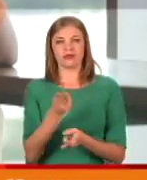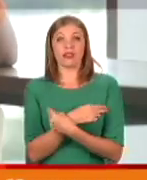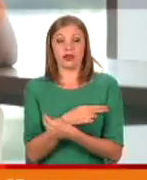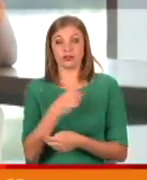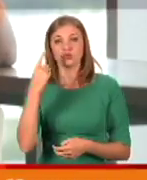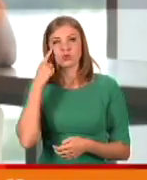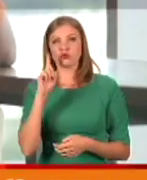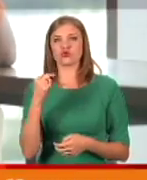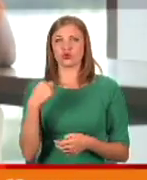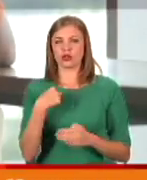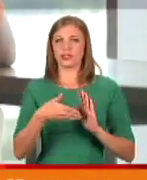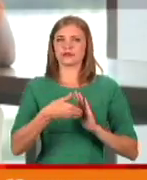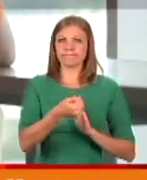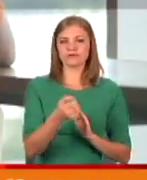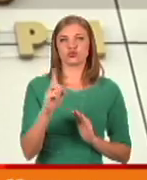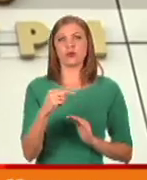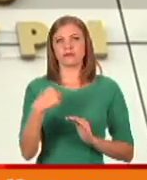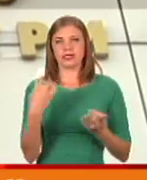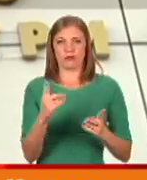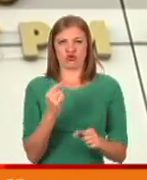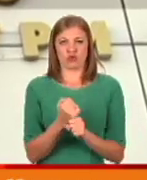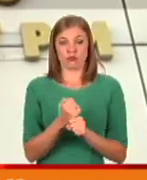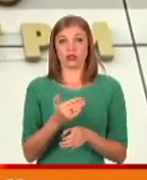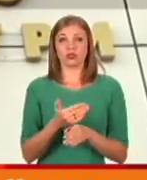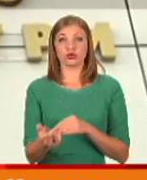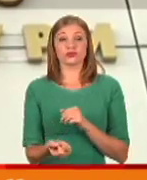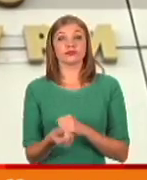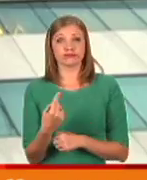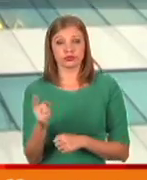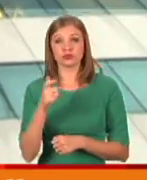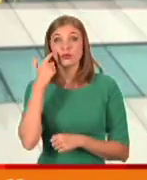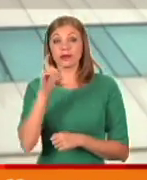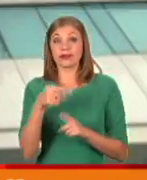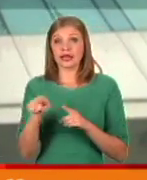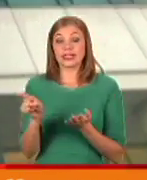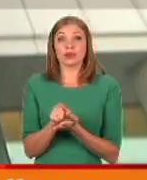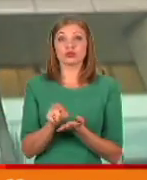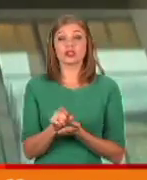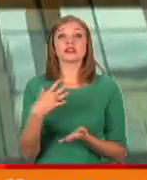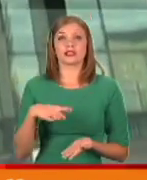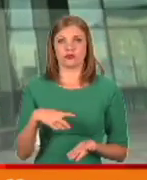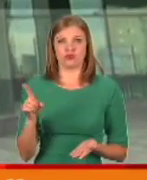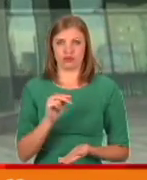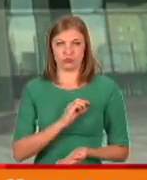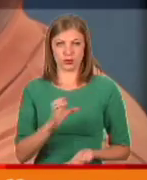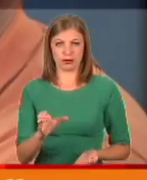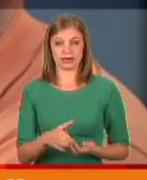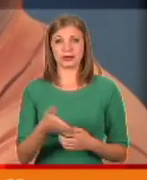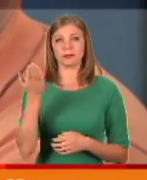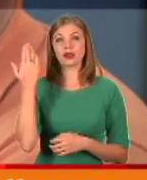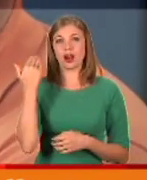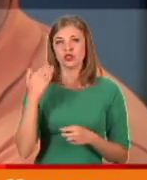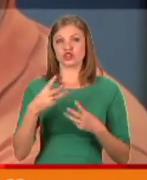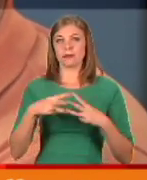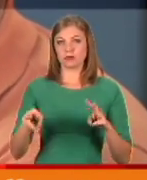нас кличуть туди справді щось робити. Адже згодом він зрозуміє, переважно на такі посади йдуть, щоб розбагатіти. Раніше посади